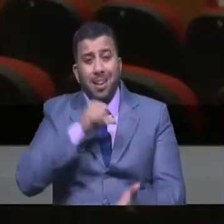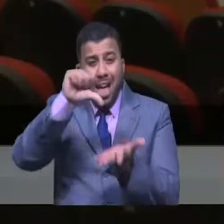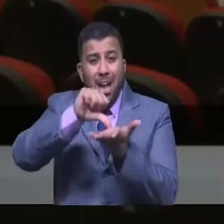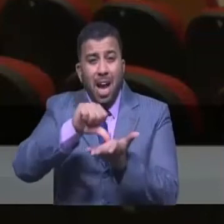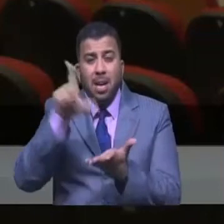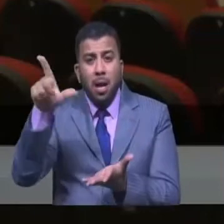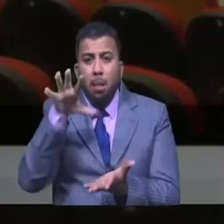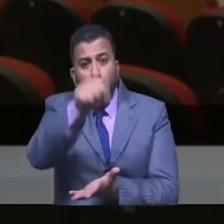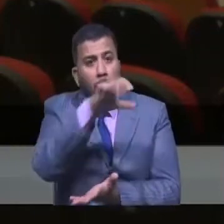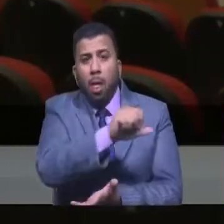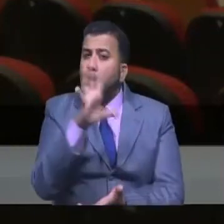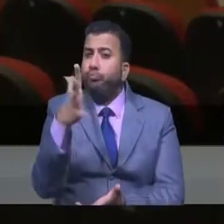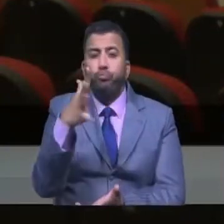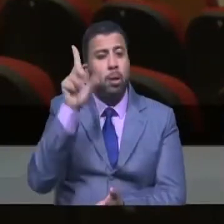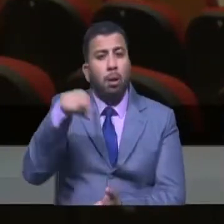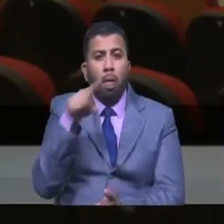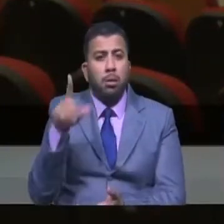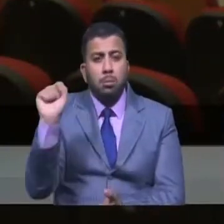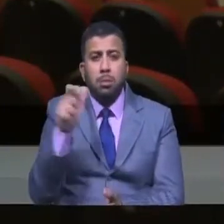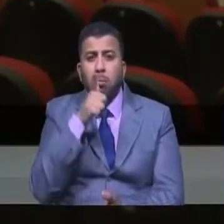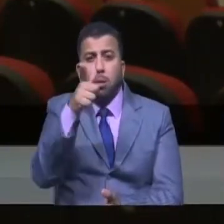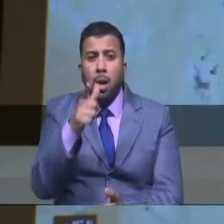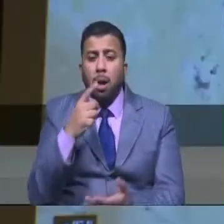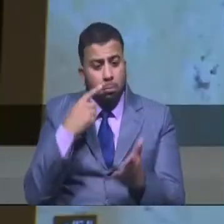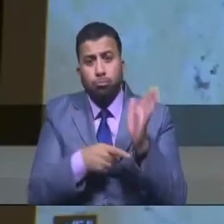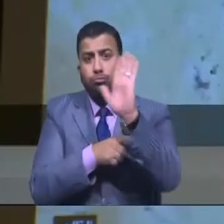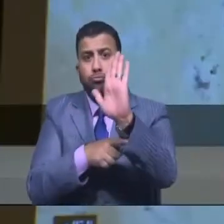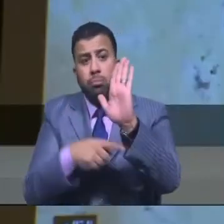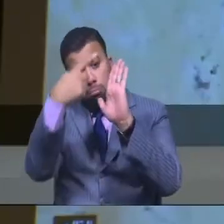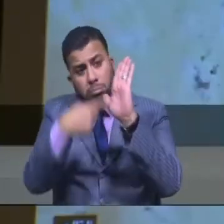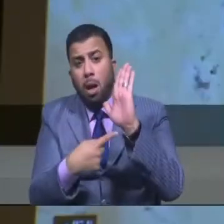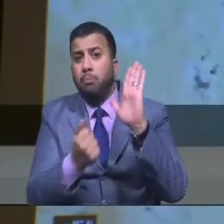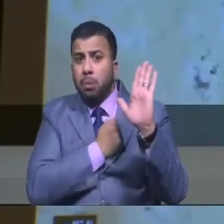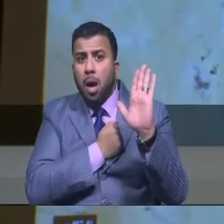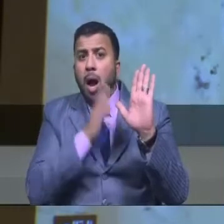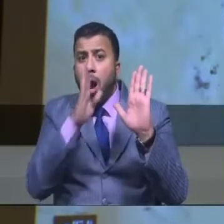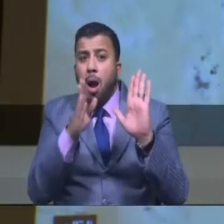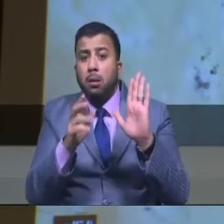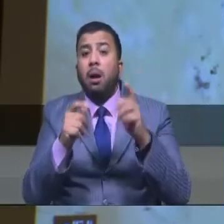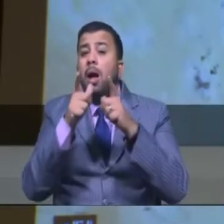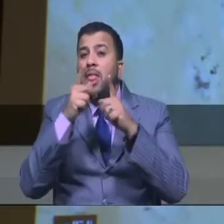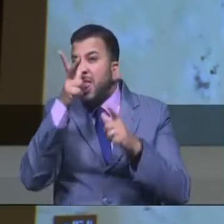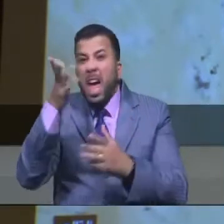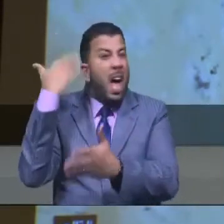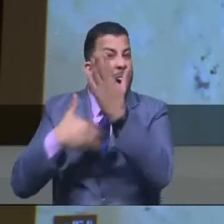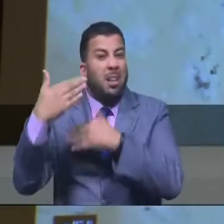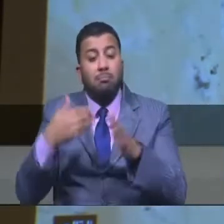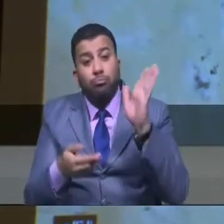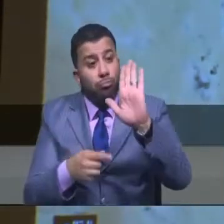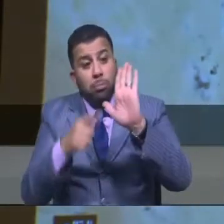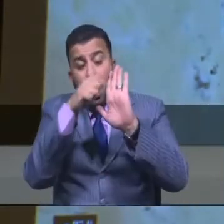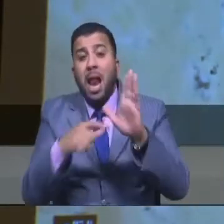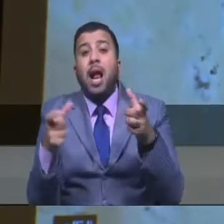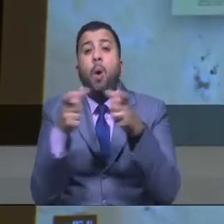ثم بسطنا للأدلة والأسانيد الإماراتية الثابتة. ثبت من خلال هذه المحاضرة وبالوثائق التاريخية أن